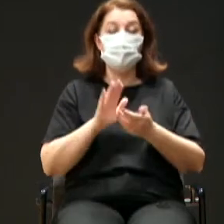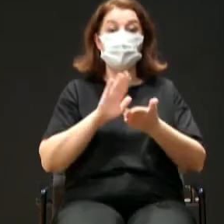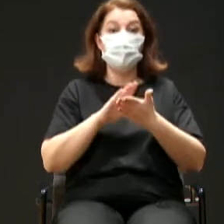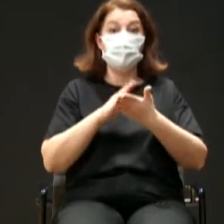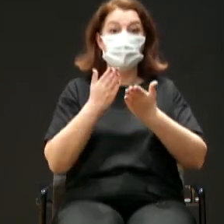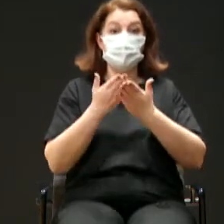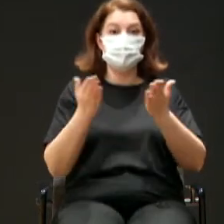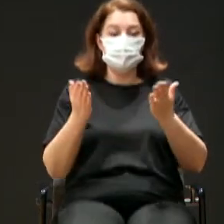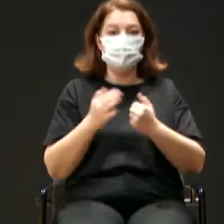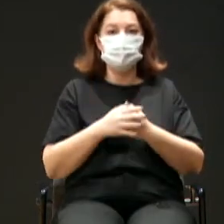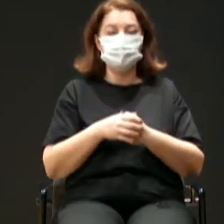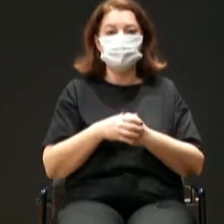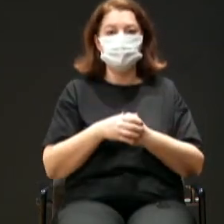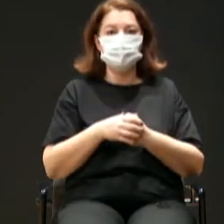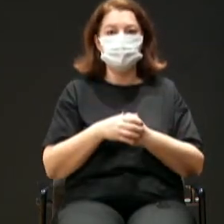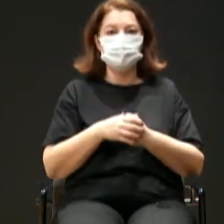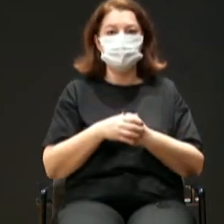Arkadaşlar,